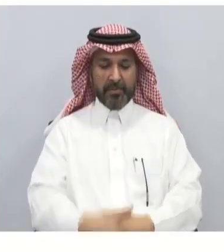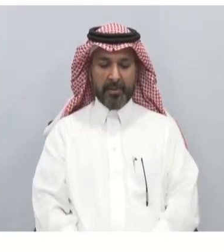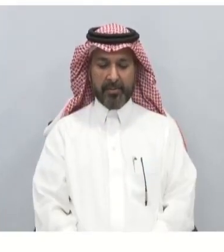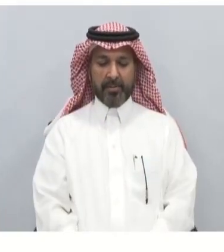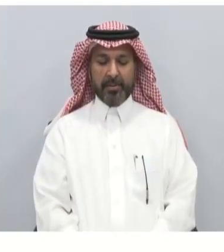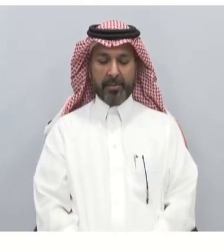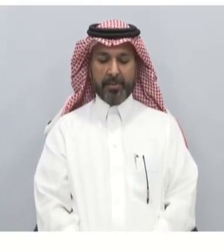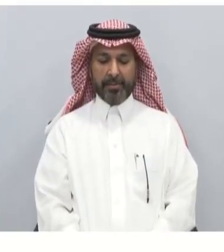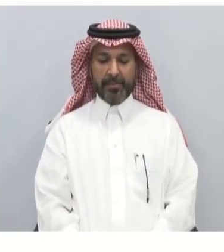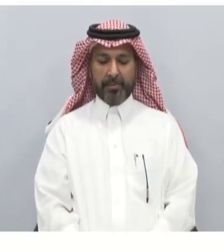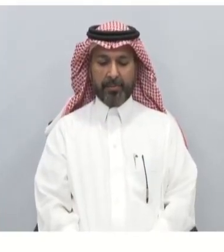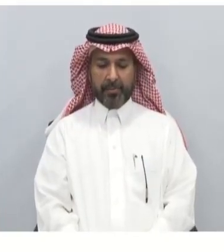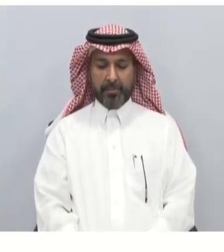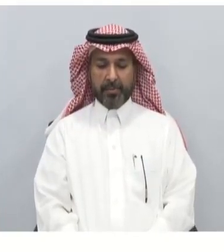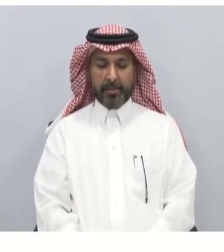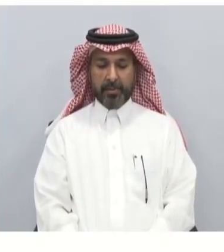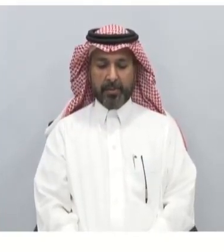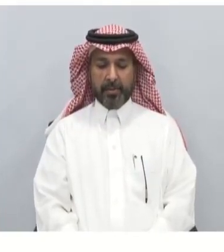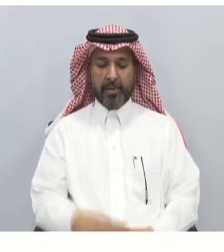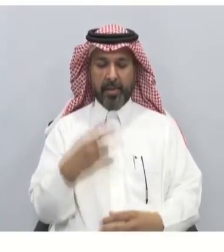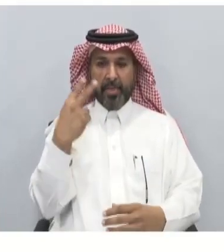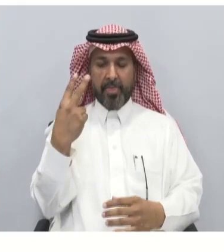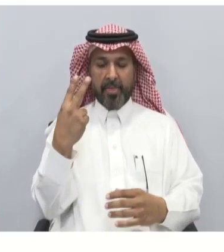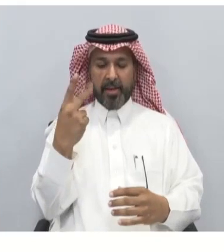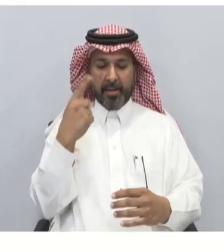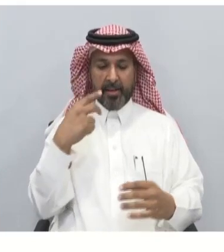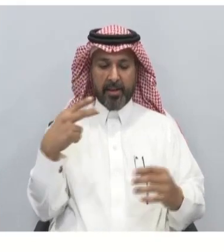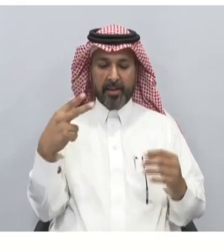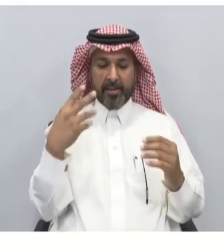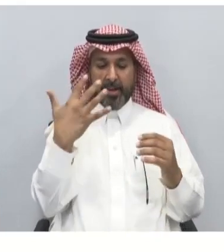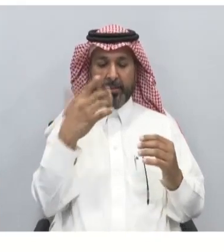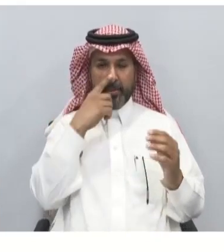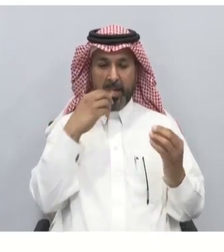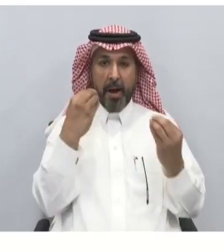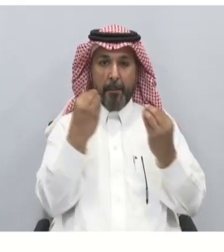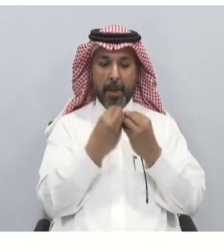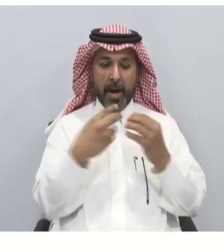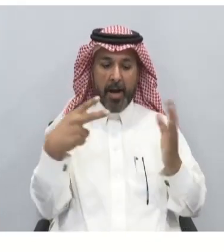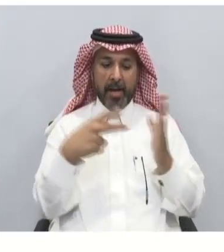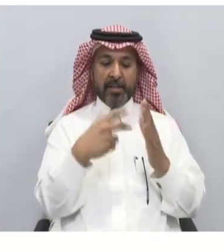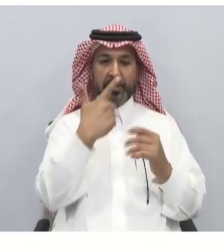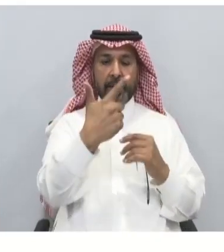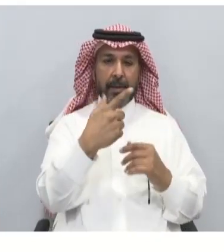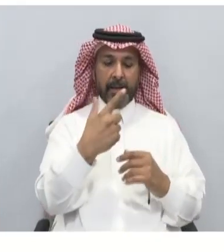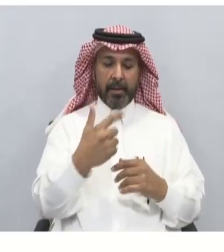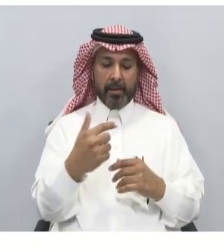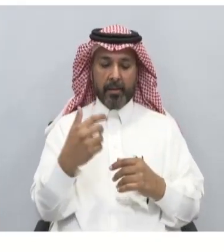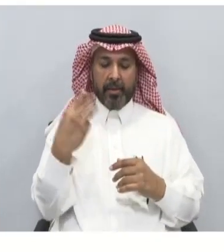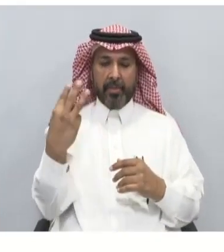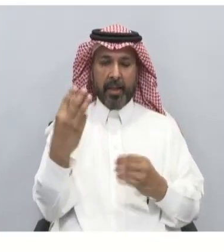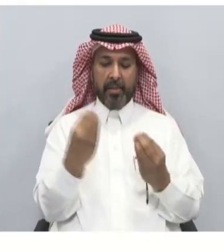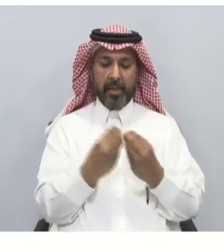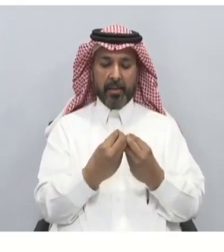في هذه الحالة مدخلات عندنا 2 و 3، 2 عطتنا 5 وعطتنا أيضا 7